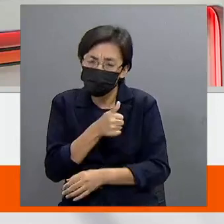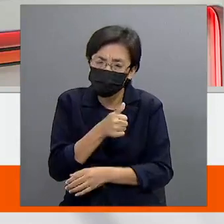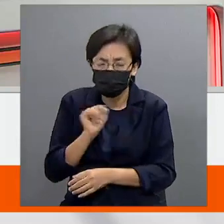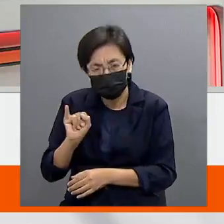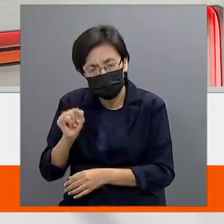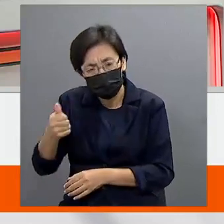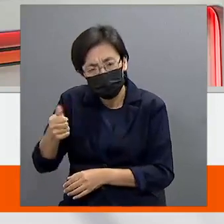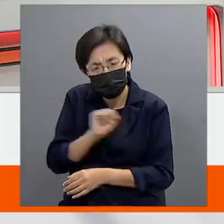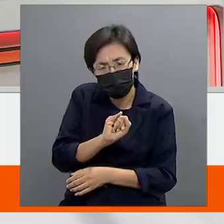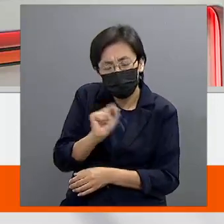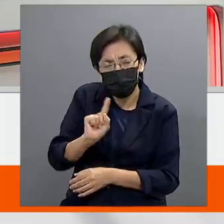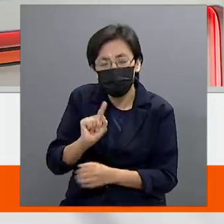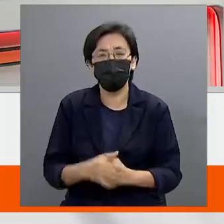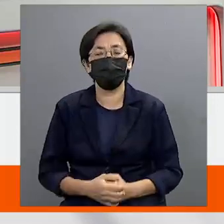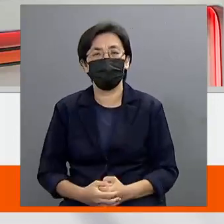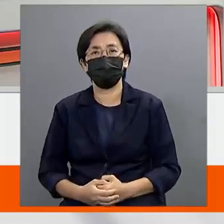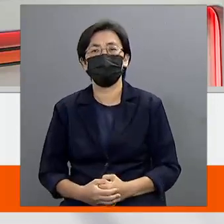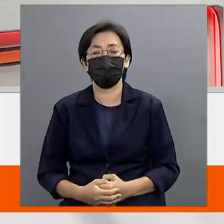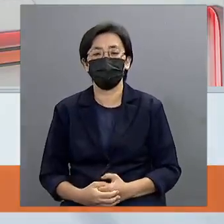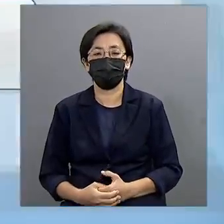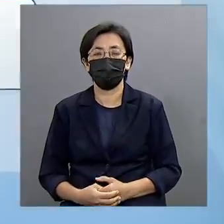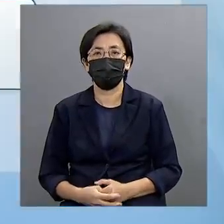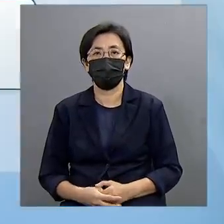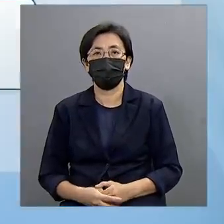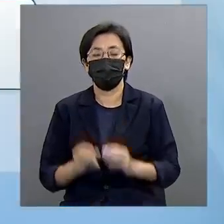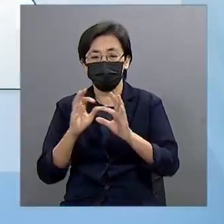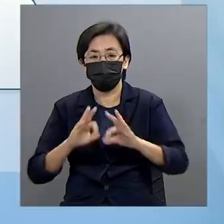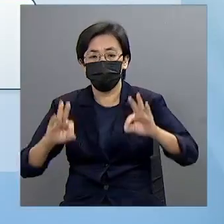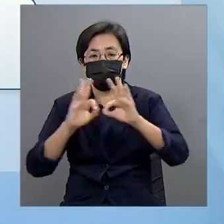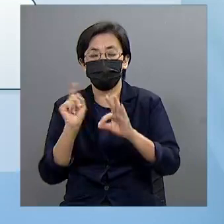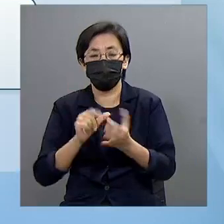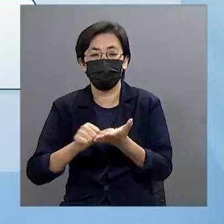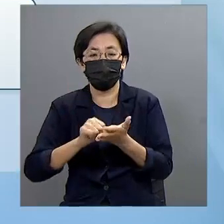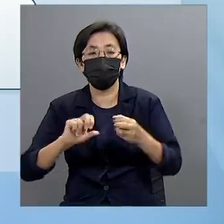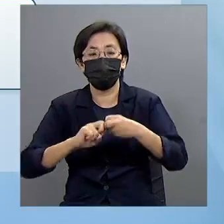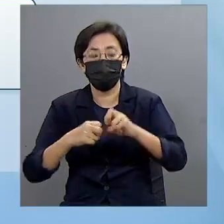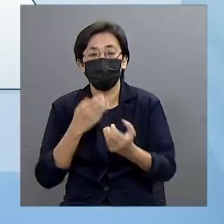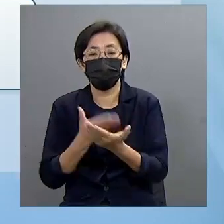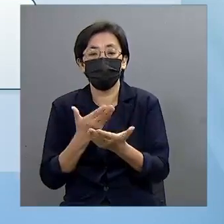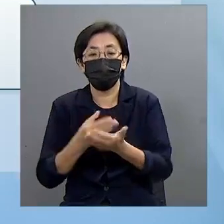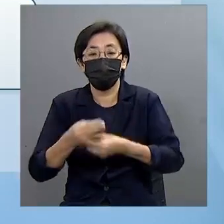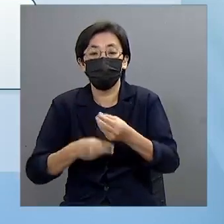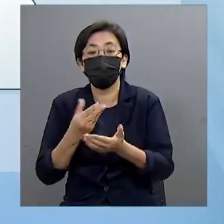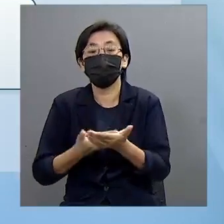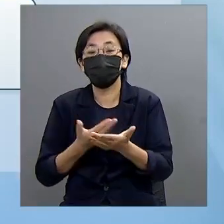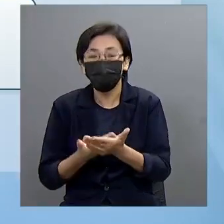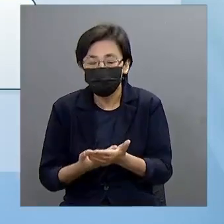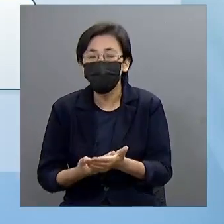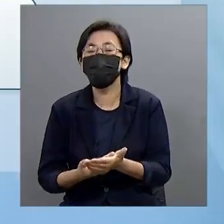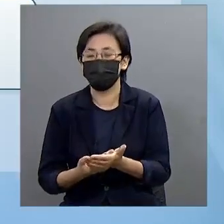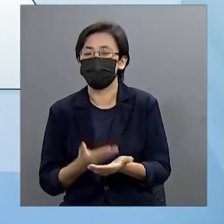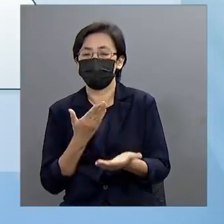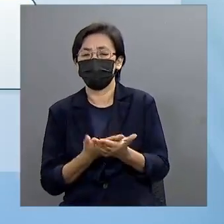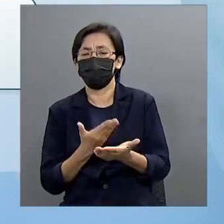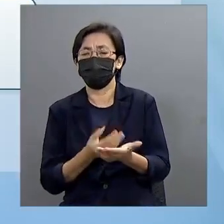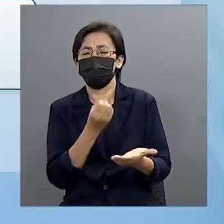คือแน่นอนล่ะครับอันนี้เจตนาเขาคือเพื่อแก้ปัญหาเรื่องราคานะครับซึ่งจริงๆเนี่ยเป็น